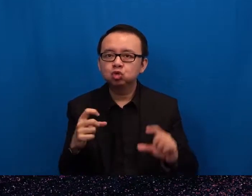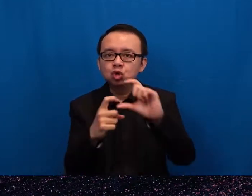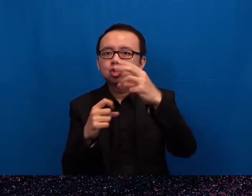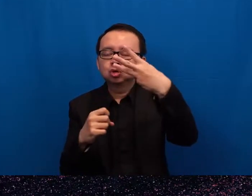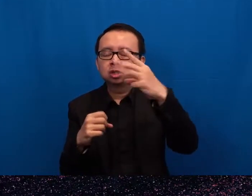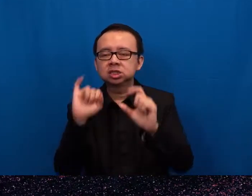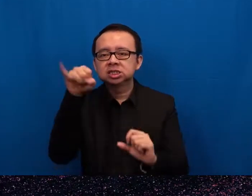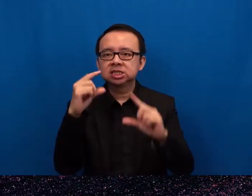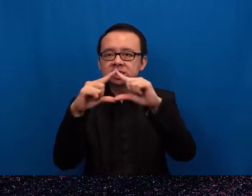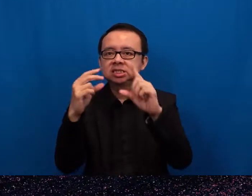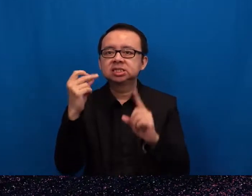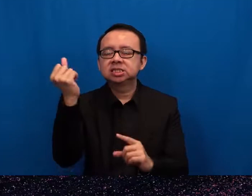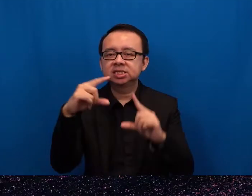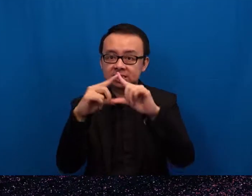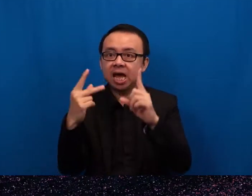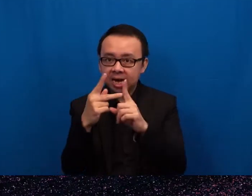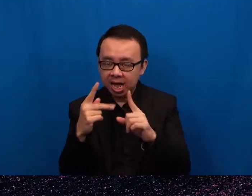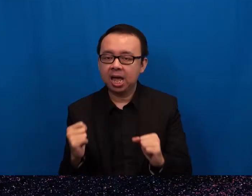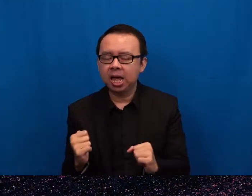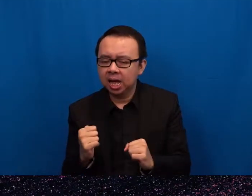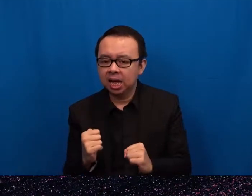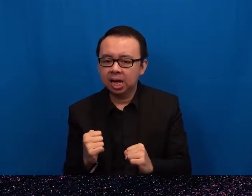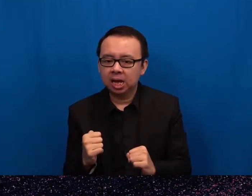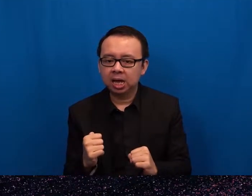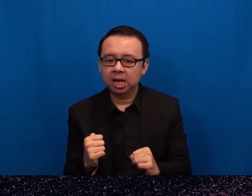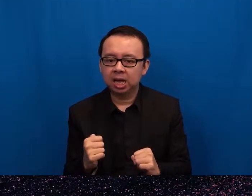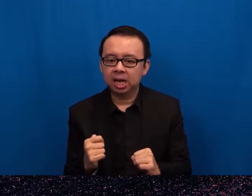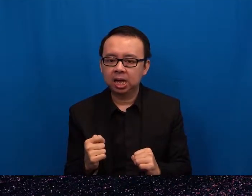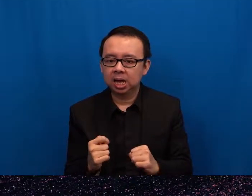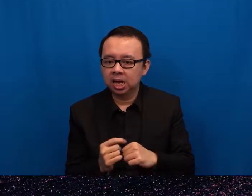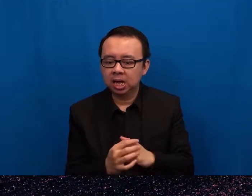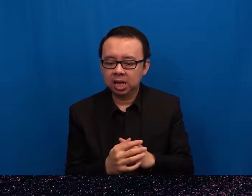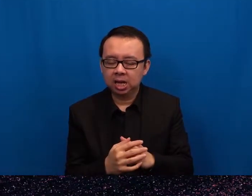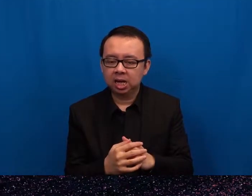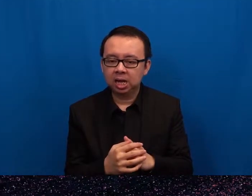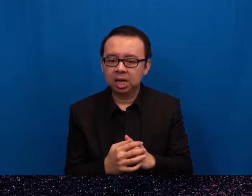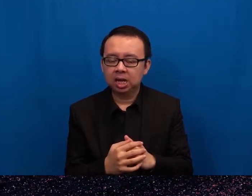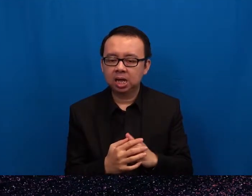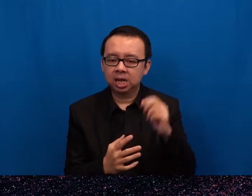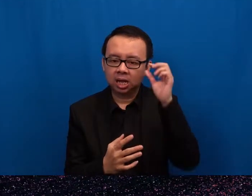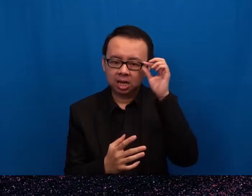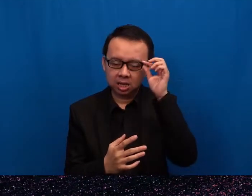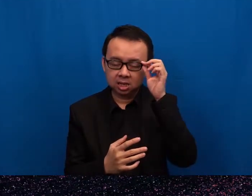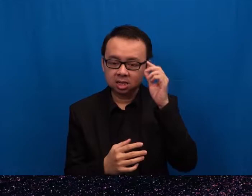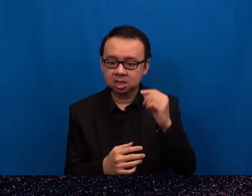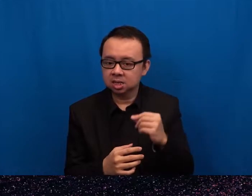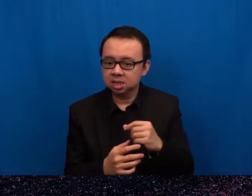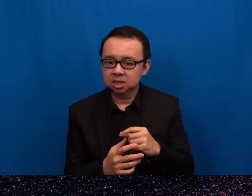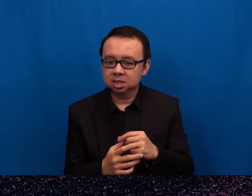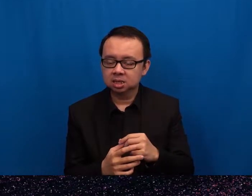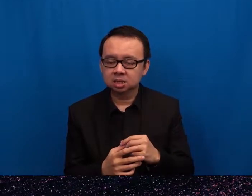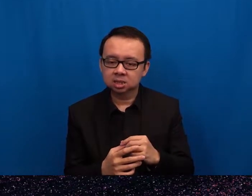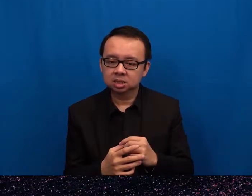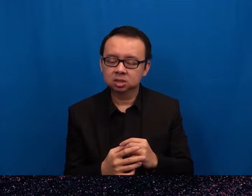Bukannya begitu. Tapi kan, saya nggak tinggal di negara di mana Anda ditempatkan. Saya pernah